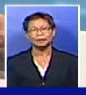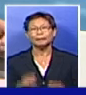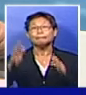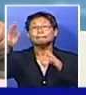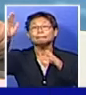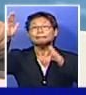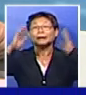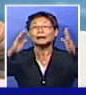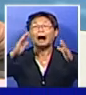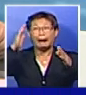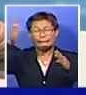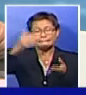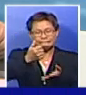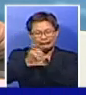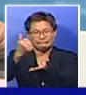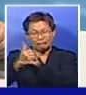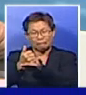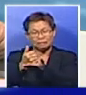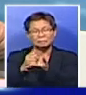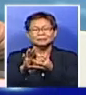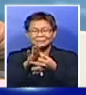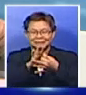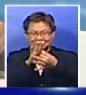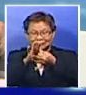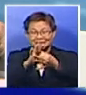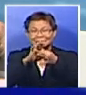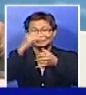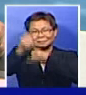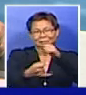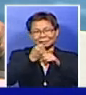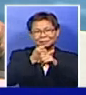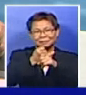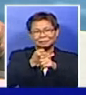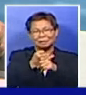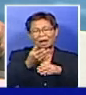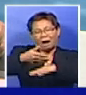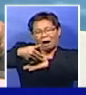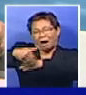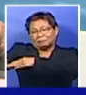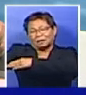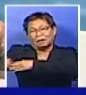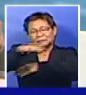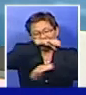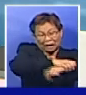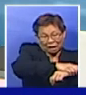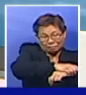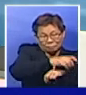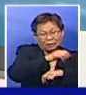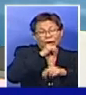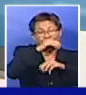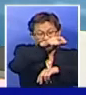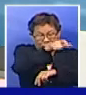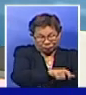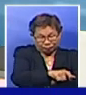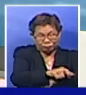Malaysia akan memberi bantuan dengan menggunakan kaedah kerjasama antarabangsa melalui ekstradisi dalam usaha menangkap pihak yang